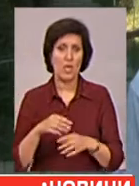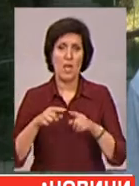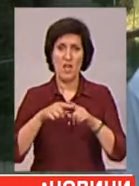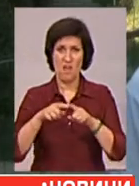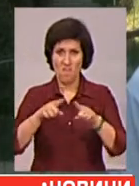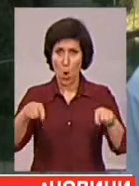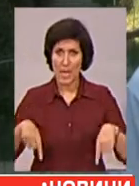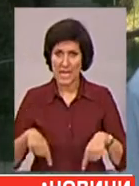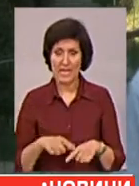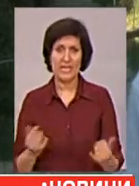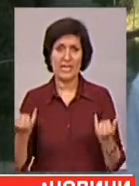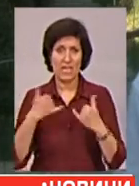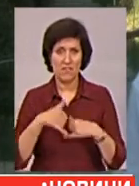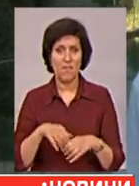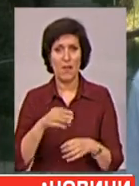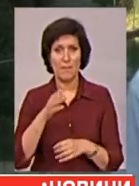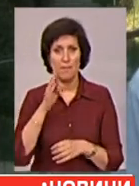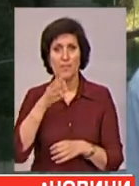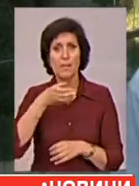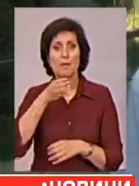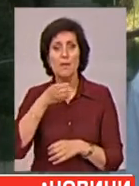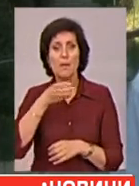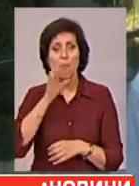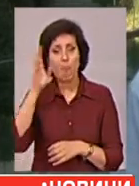вольєри, наливаємо поїлки.